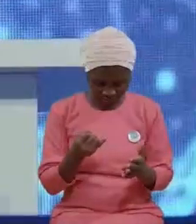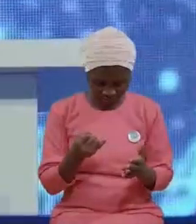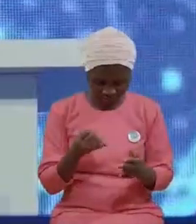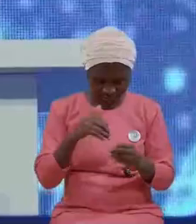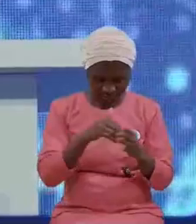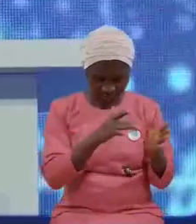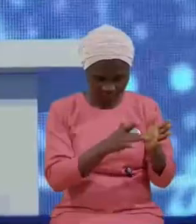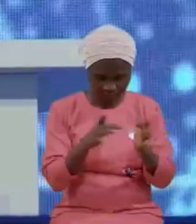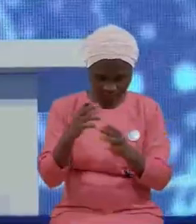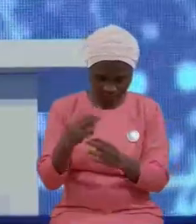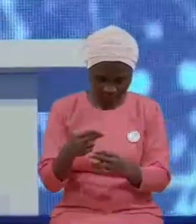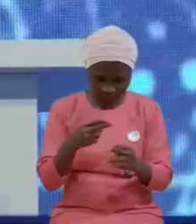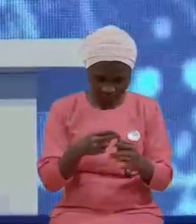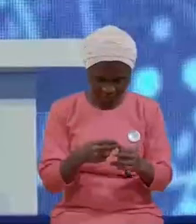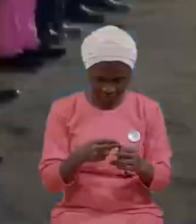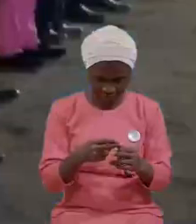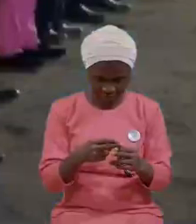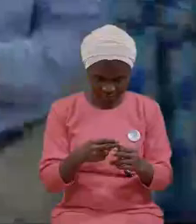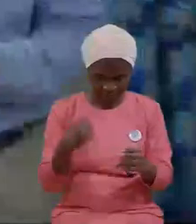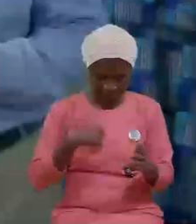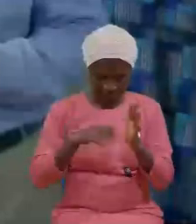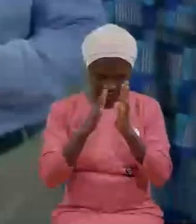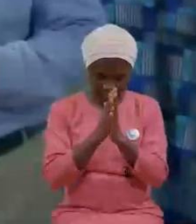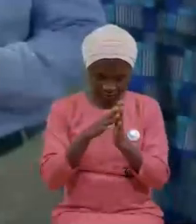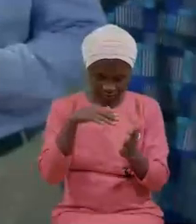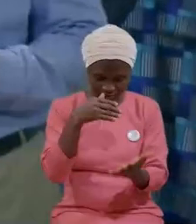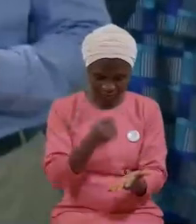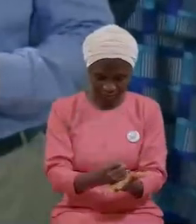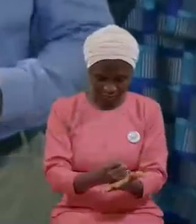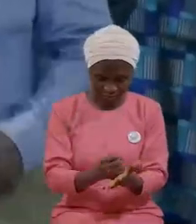Au nom de Jésus, nous prions.